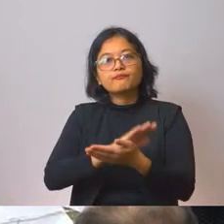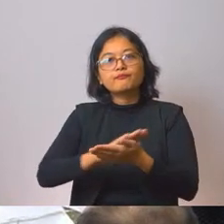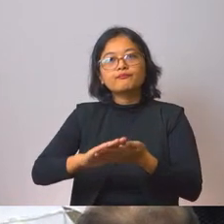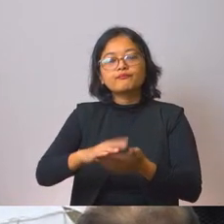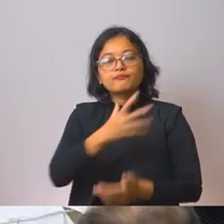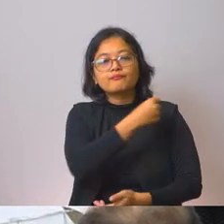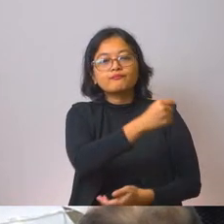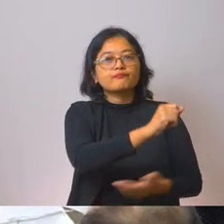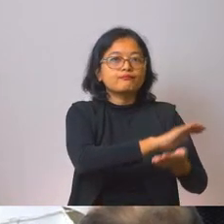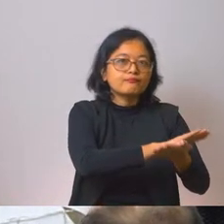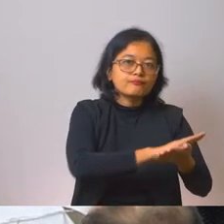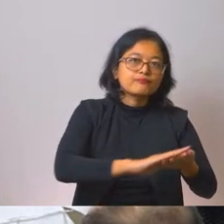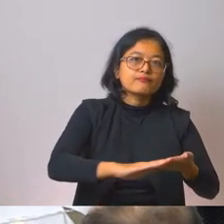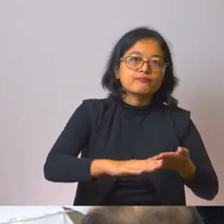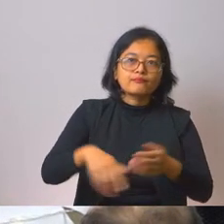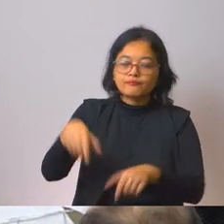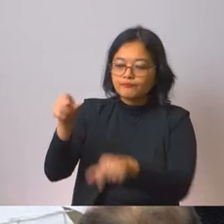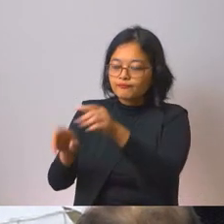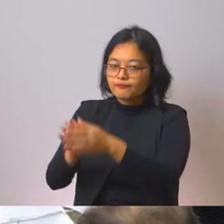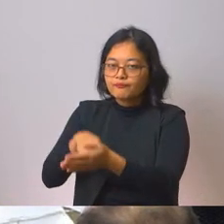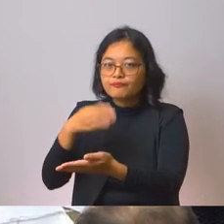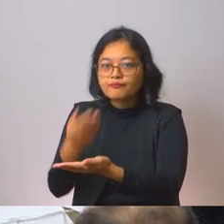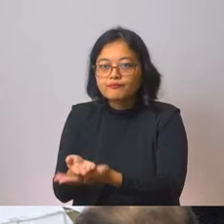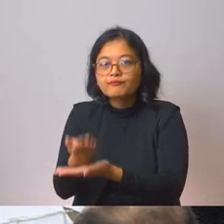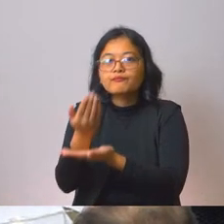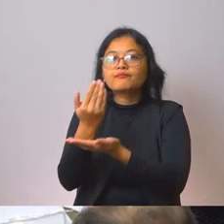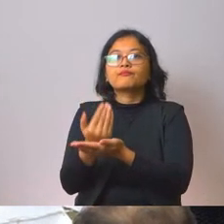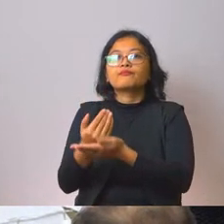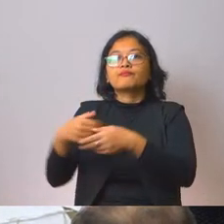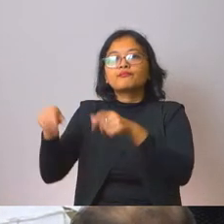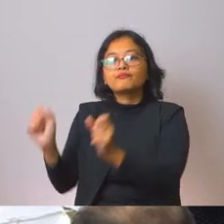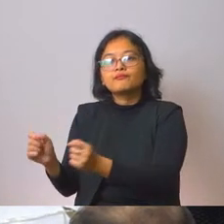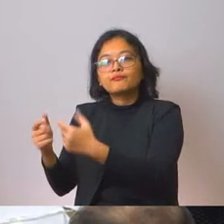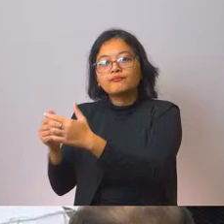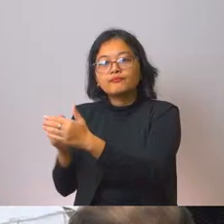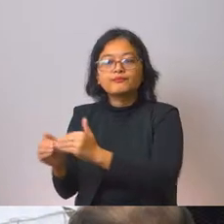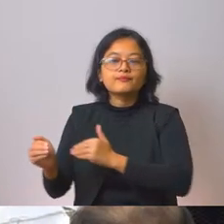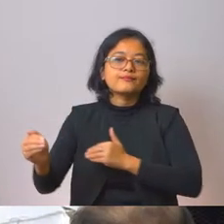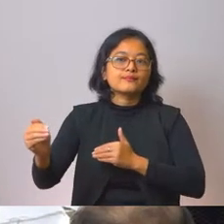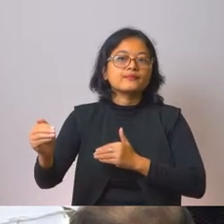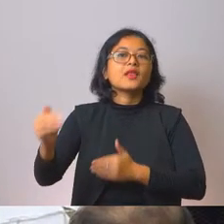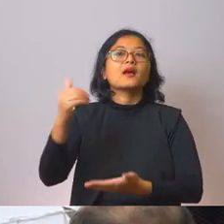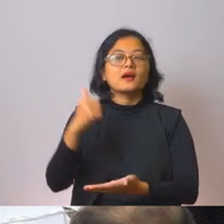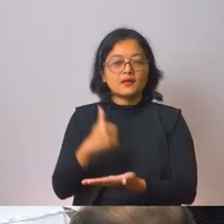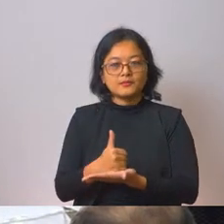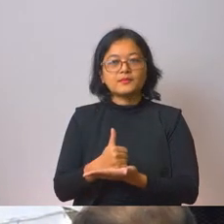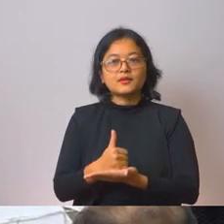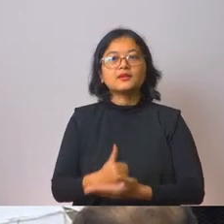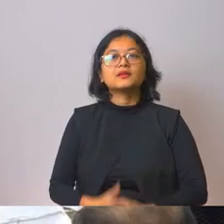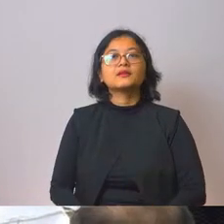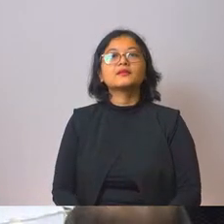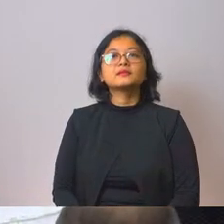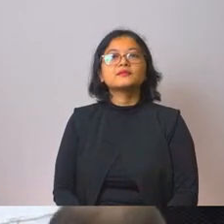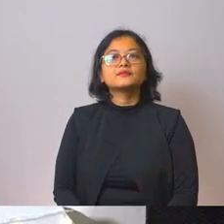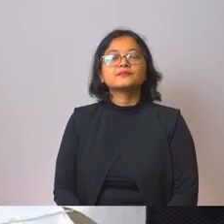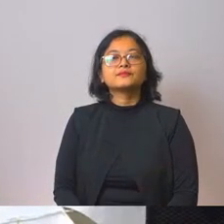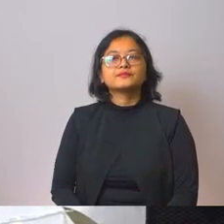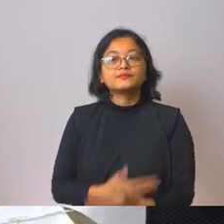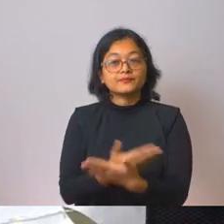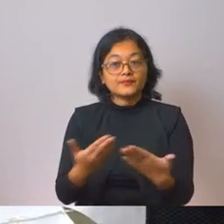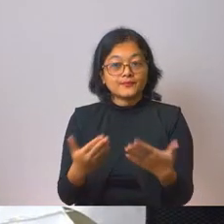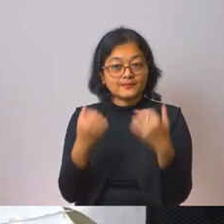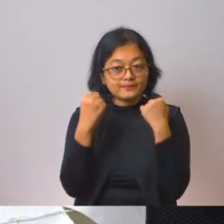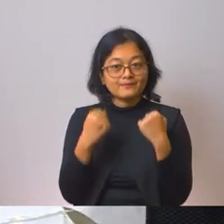kudus, pengampunan dosa, kebangkitan orang mati, dan hidup yang kekal. Amin. Silahkan duduk